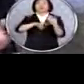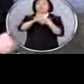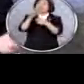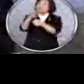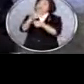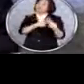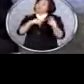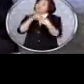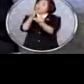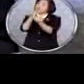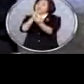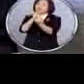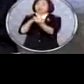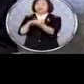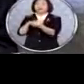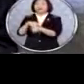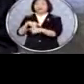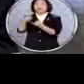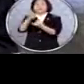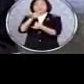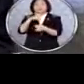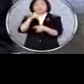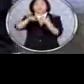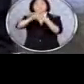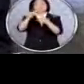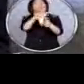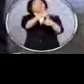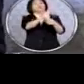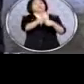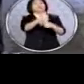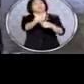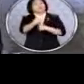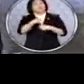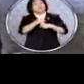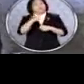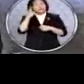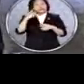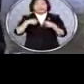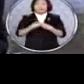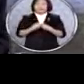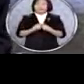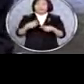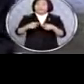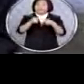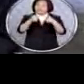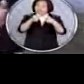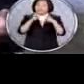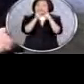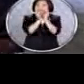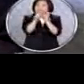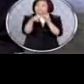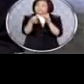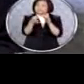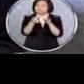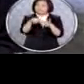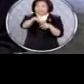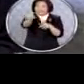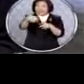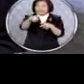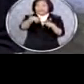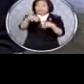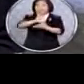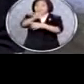说他要他来问我，这不是很奇怪吗？所以我觉得这是第一点。第二，这个市值的价格，其实产地是非常清